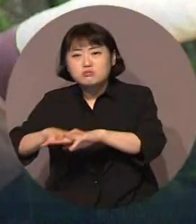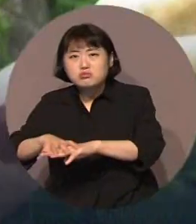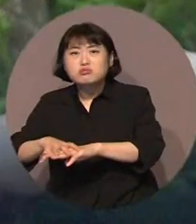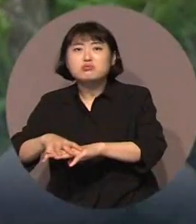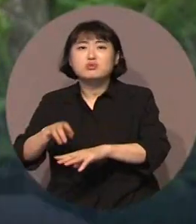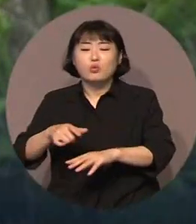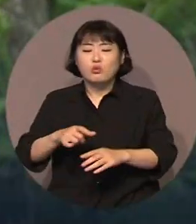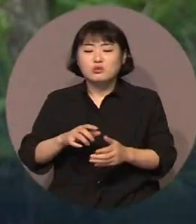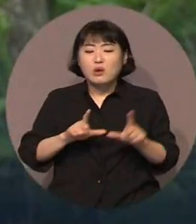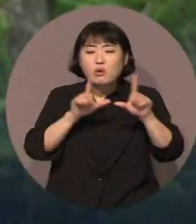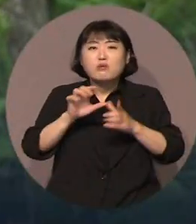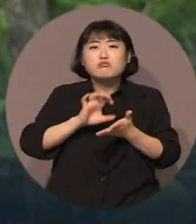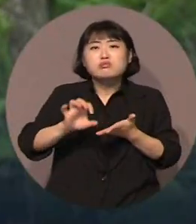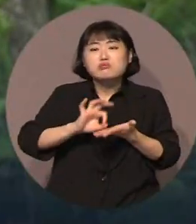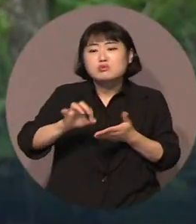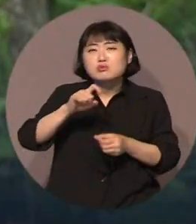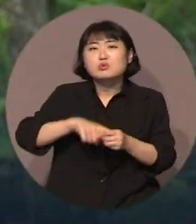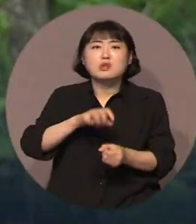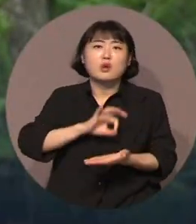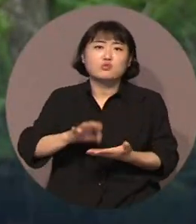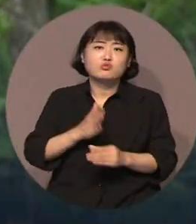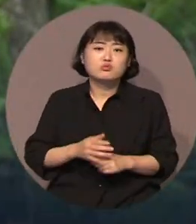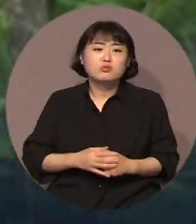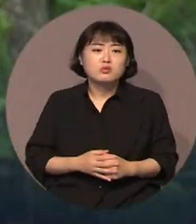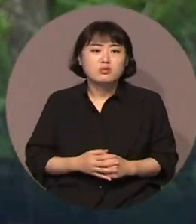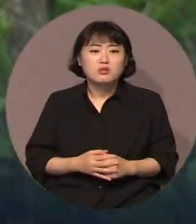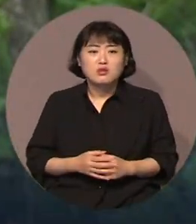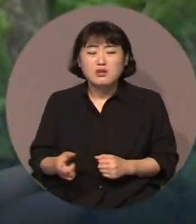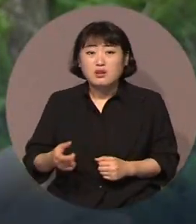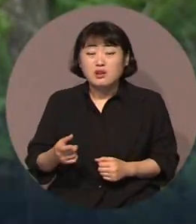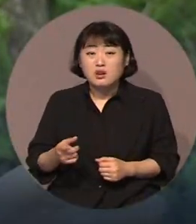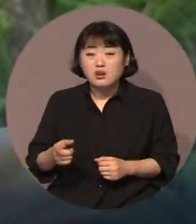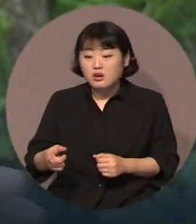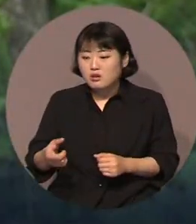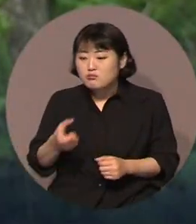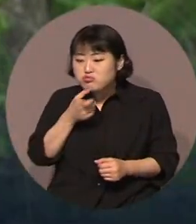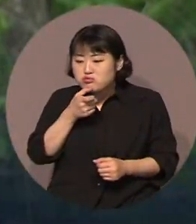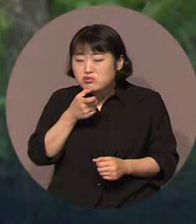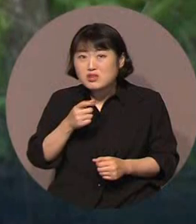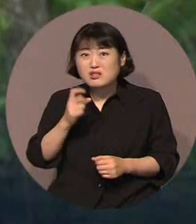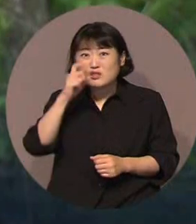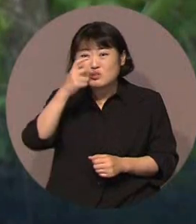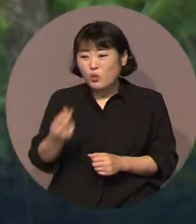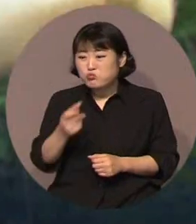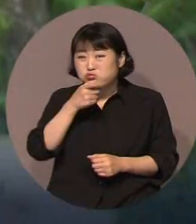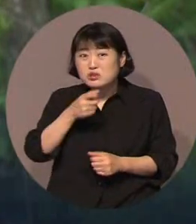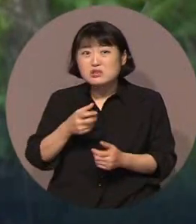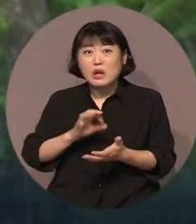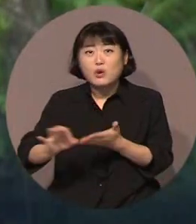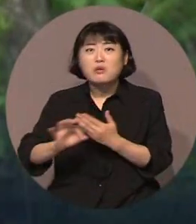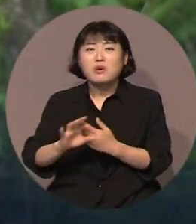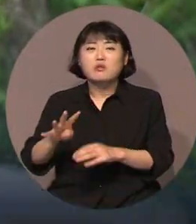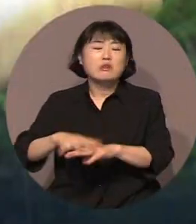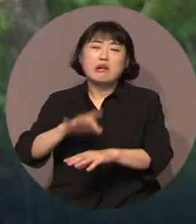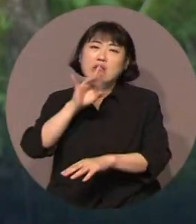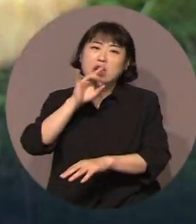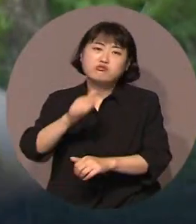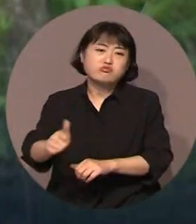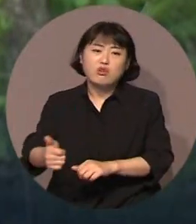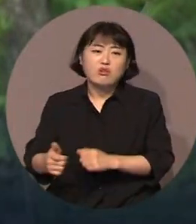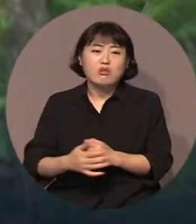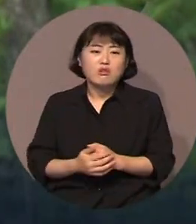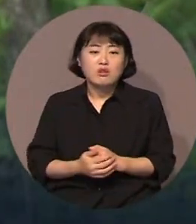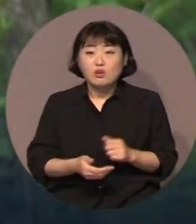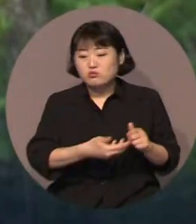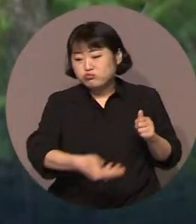뚝물 먹은 뒤는 그 농작물이 5년간은 농작물이 안 된대요, 농사가. 위에서 흐르는 물이 다